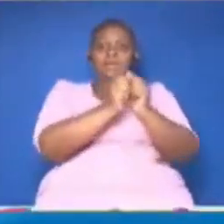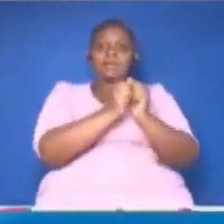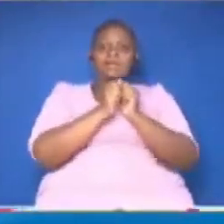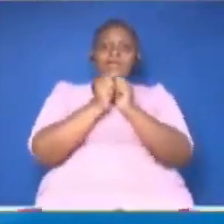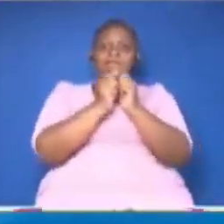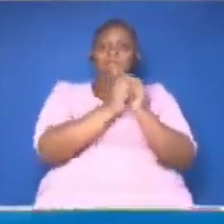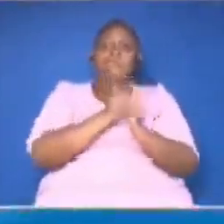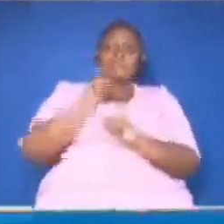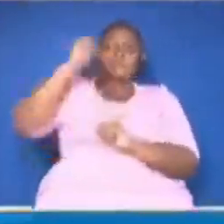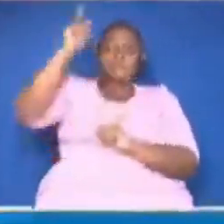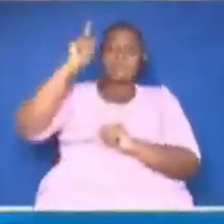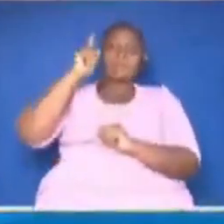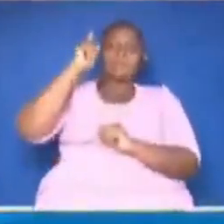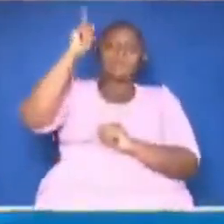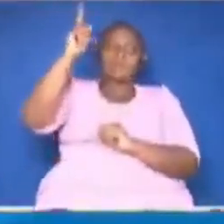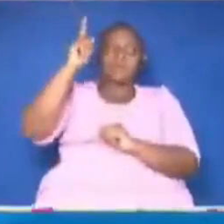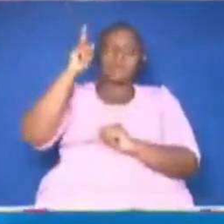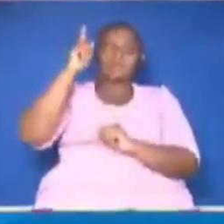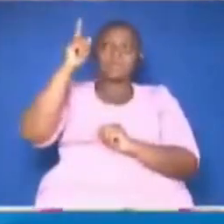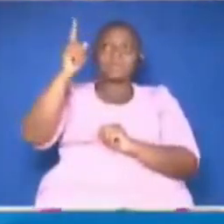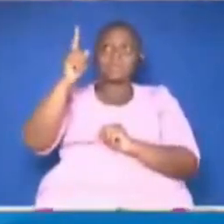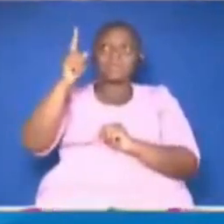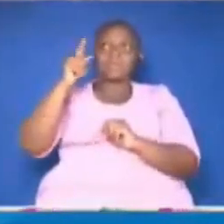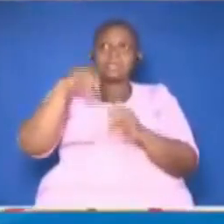pamoja na wewe